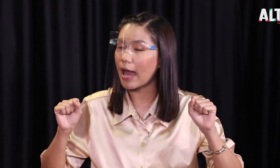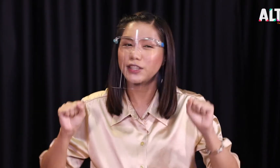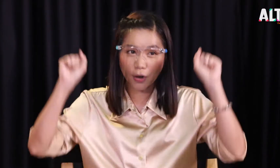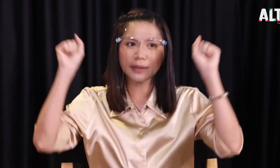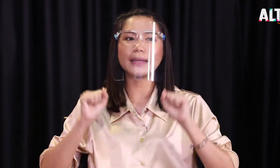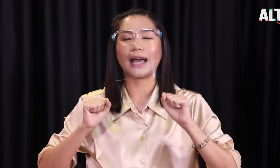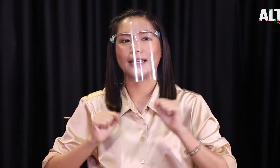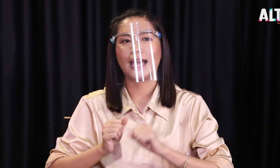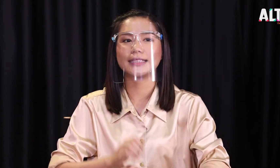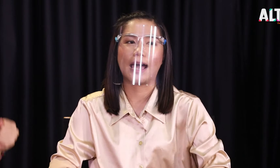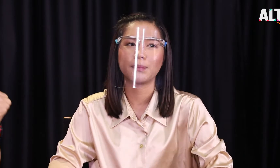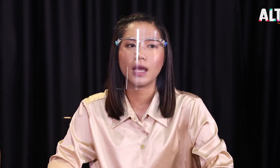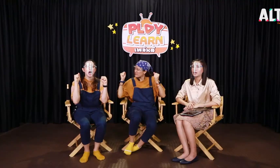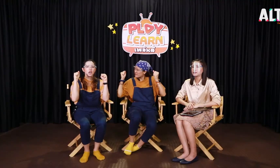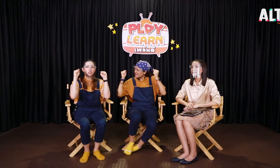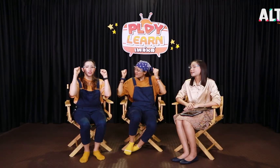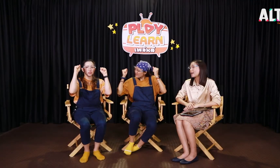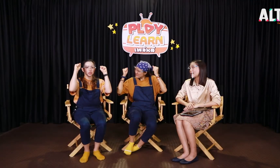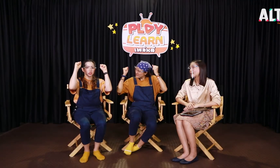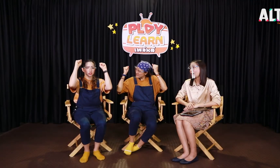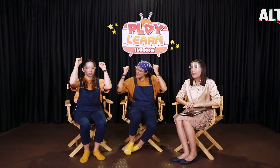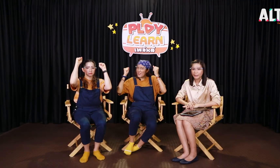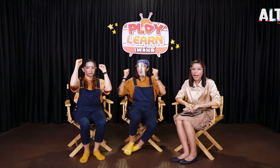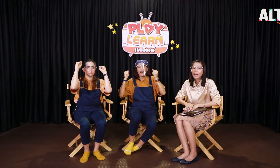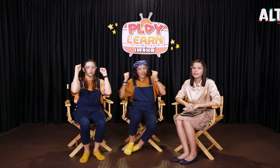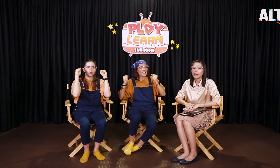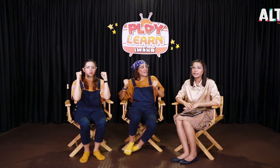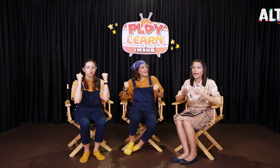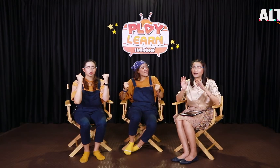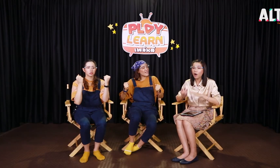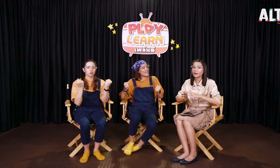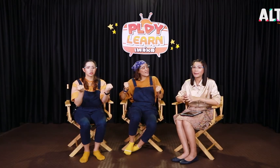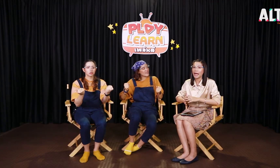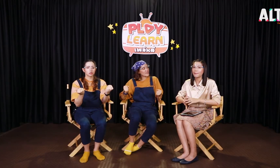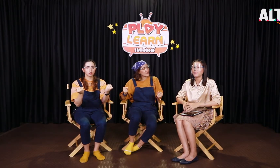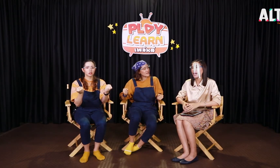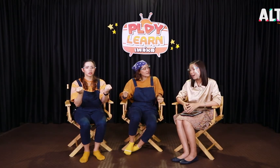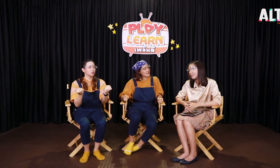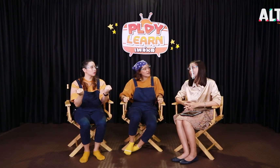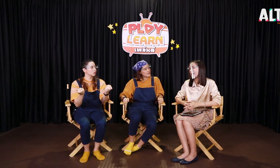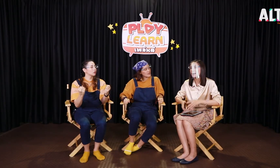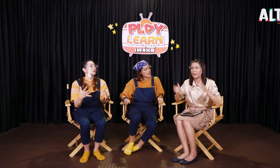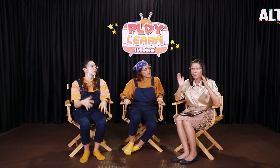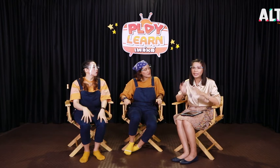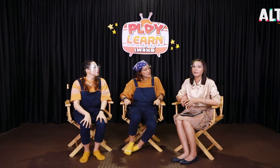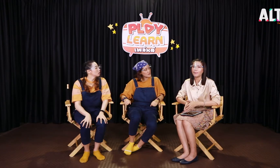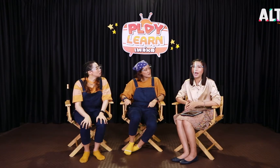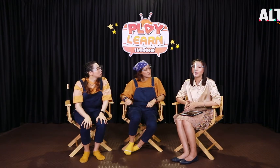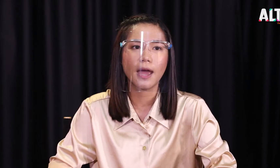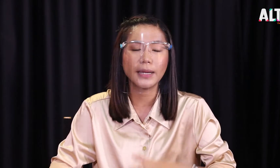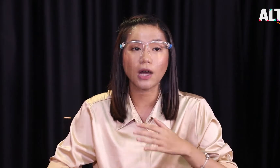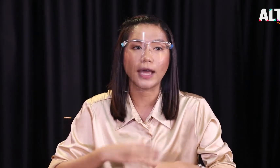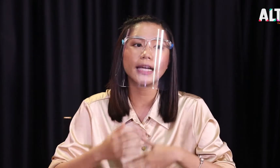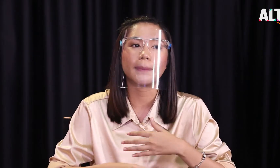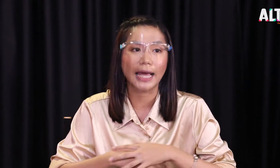หรือการยกน้ำหนักอย่างเงี้ยจ้ะซึ่งจะแตกต่างจากแบบที่5นะจ๊ะคือการออกกำลังกายแบบใช้ออกซิเจนในปริมาณที่มาก